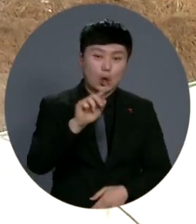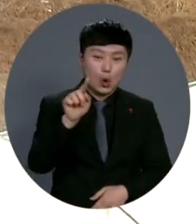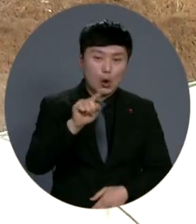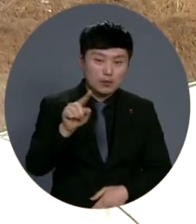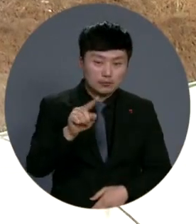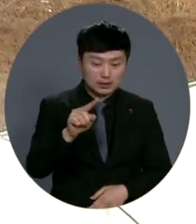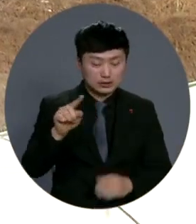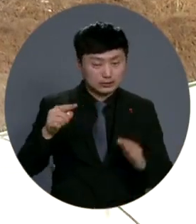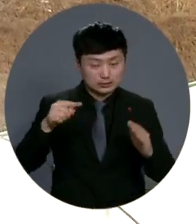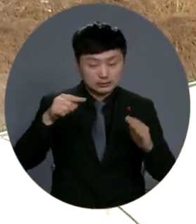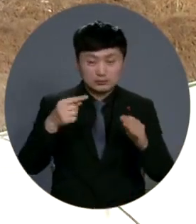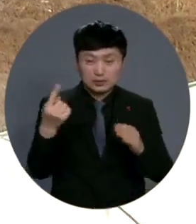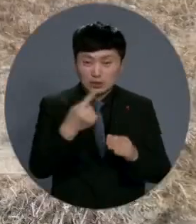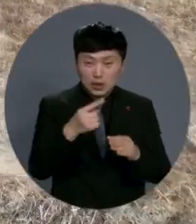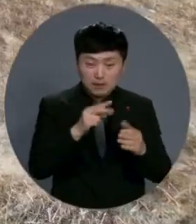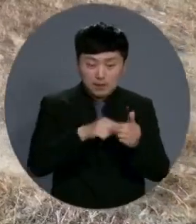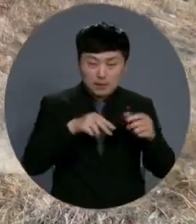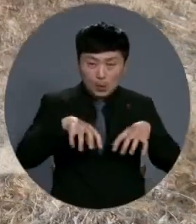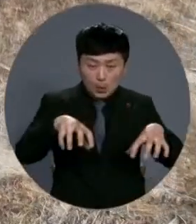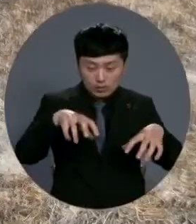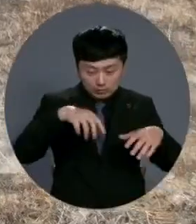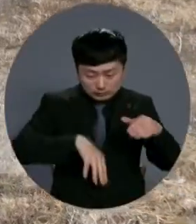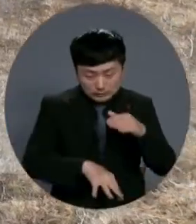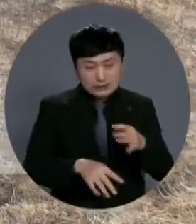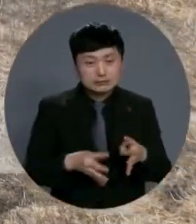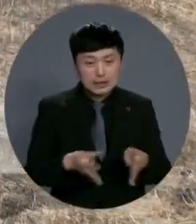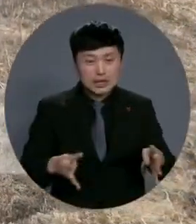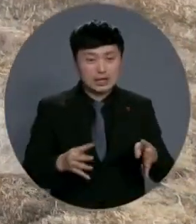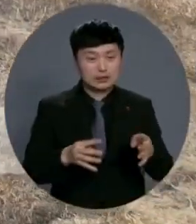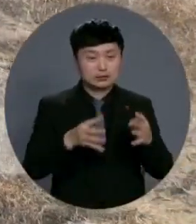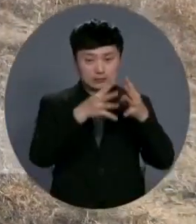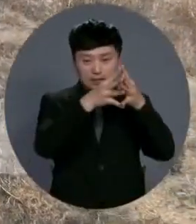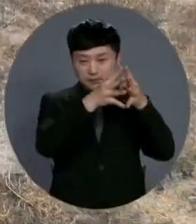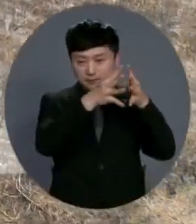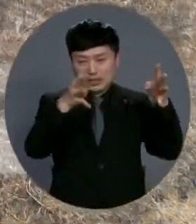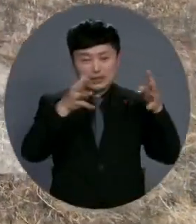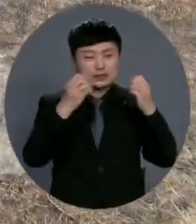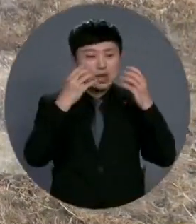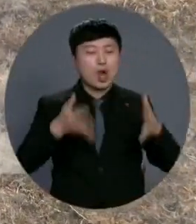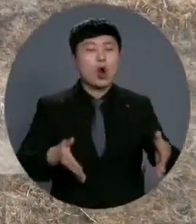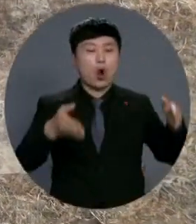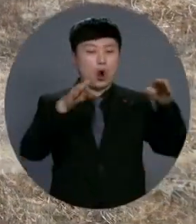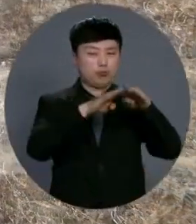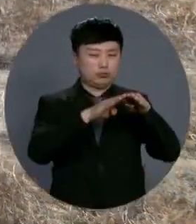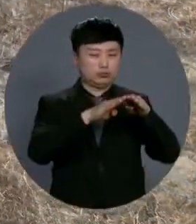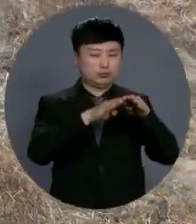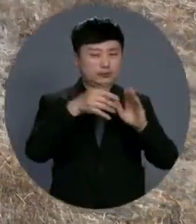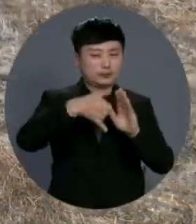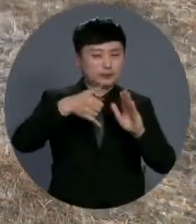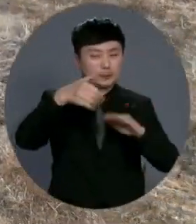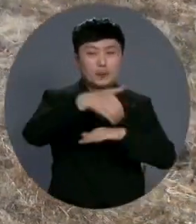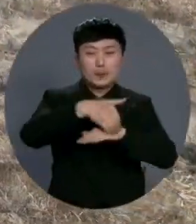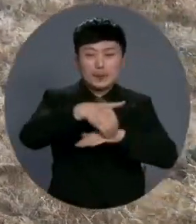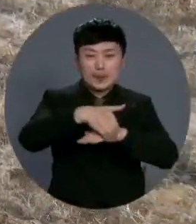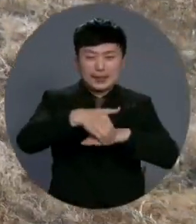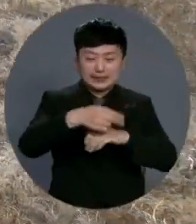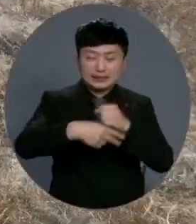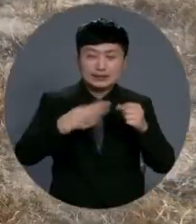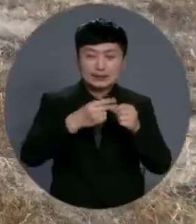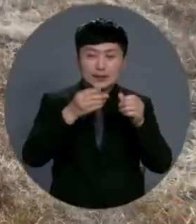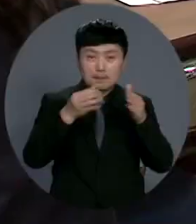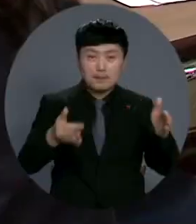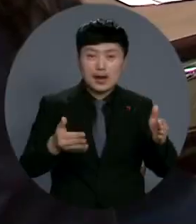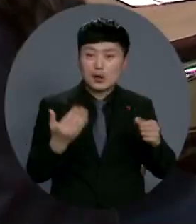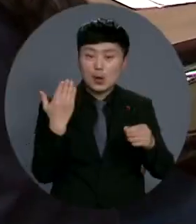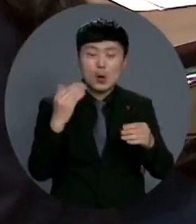개 점포가 들어갈 수 있는 지하 4층, 지상 4층 규모의 새 건물을 짓기로 했습니다. 다시 2년 만인